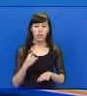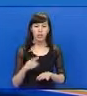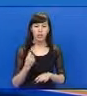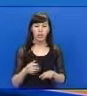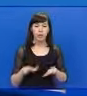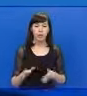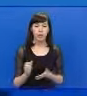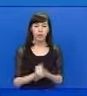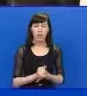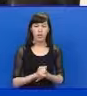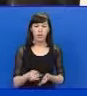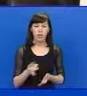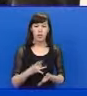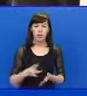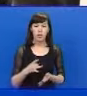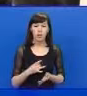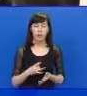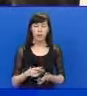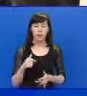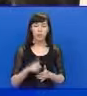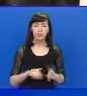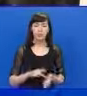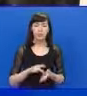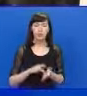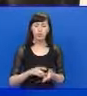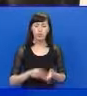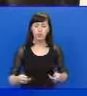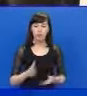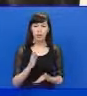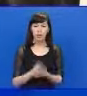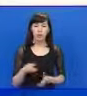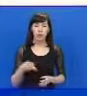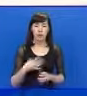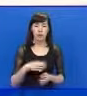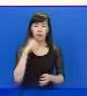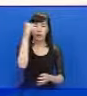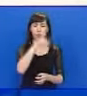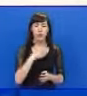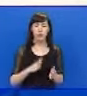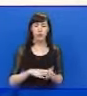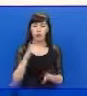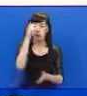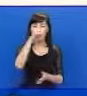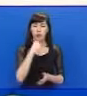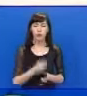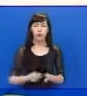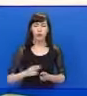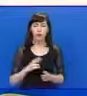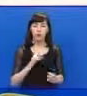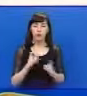орында тұрады республикада. Ішкі туризмде де серпіліс бар. 2015 жылдың 9 айында келім кетім